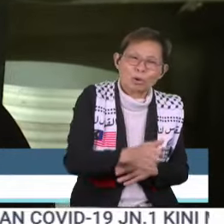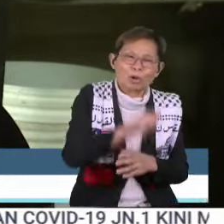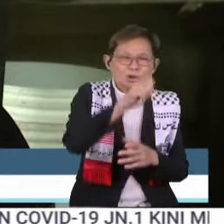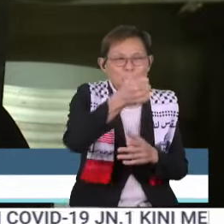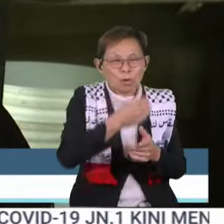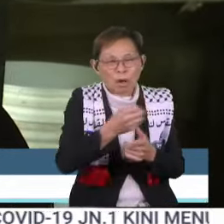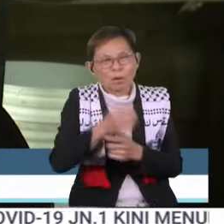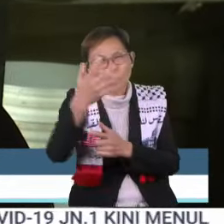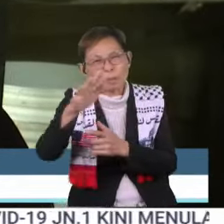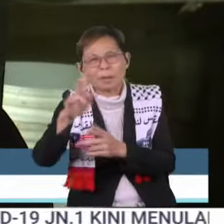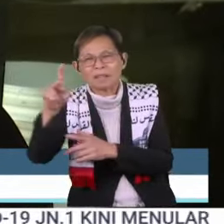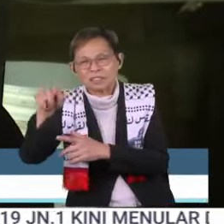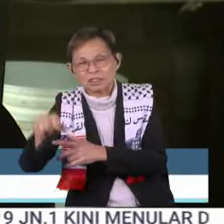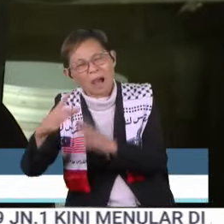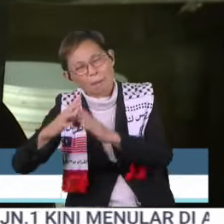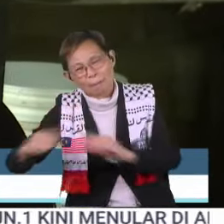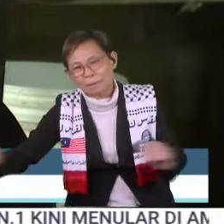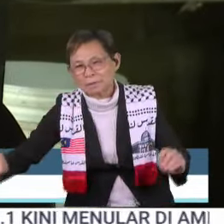10-15 kau habis.